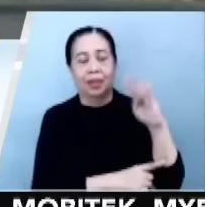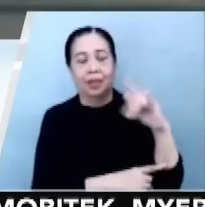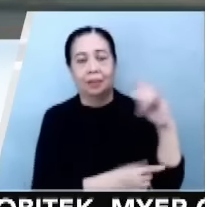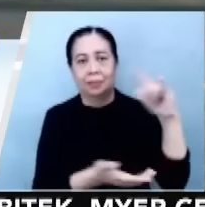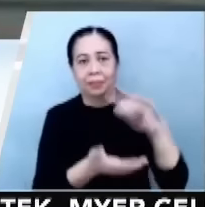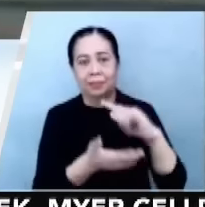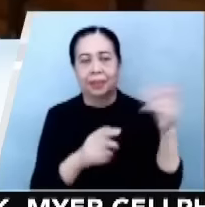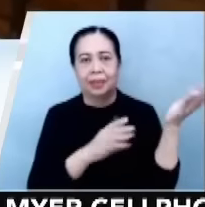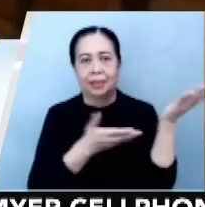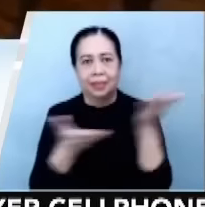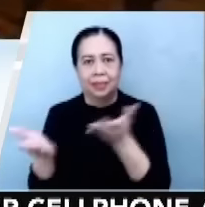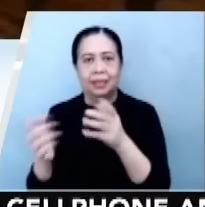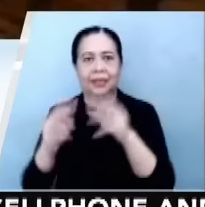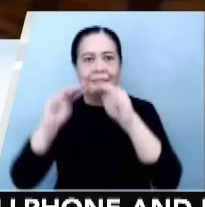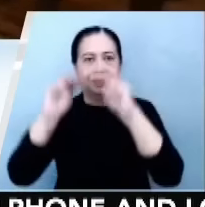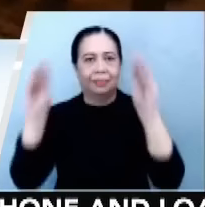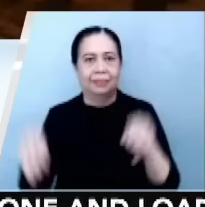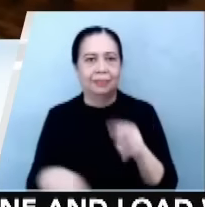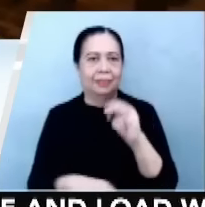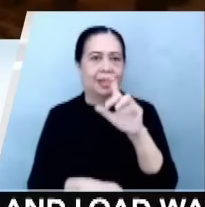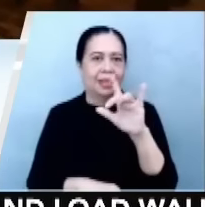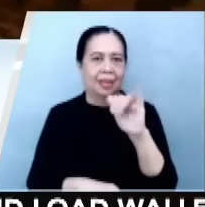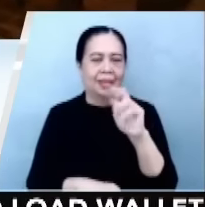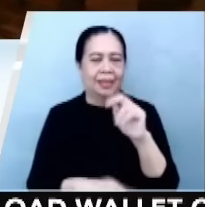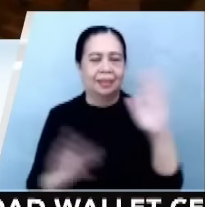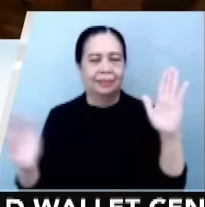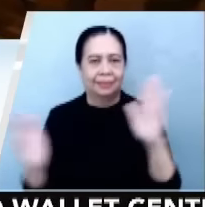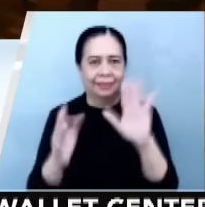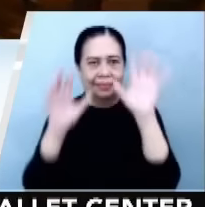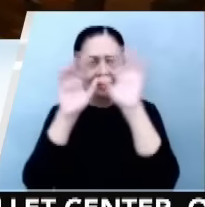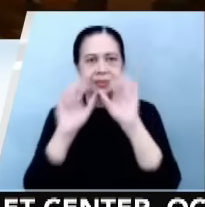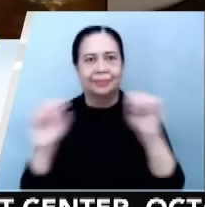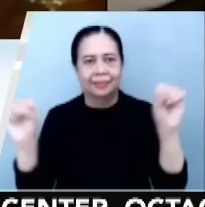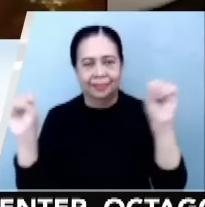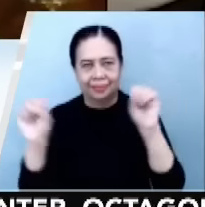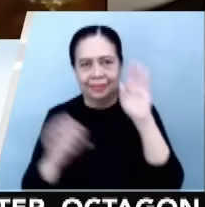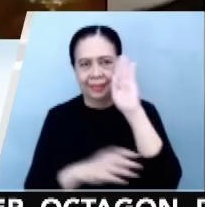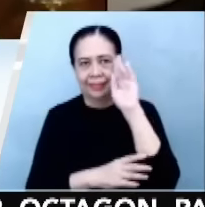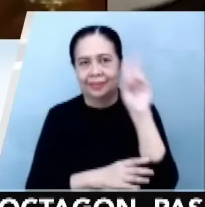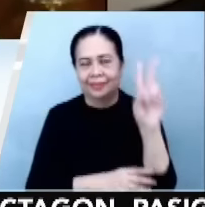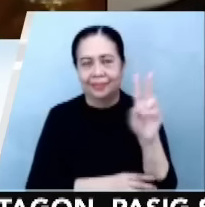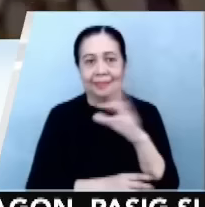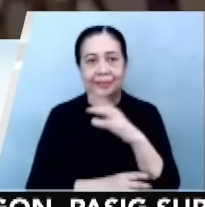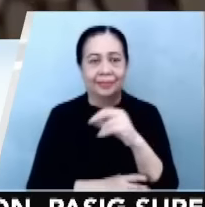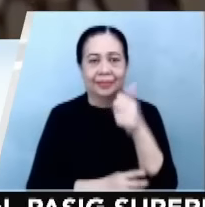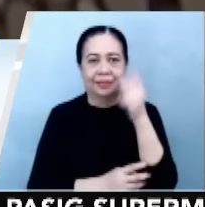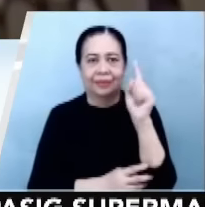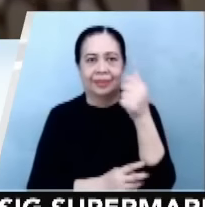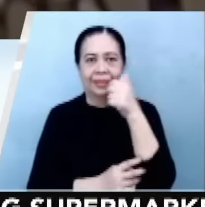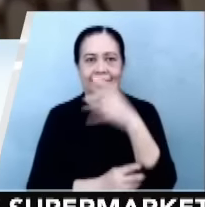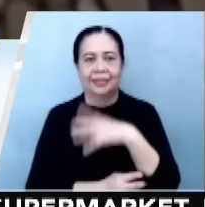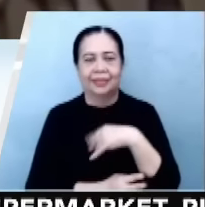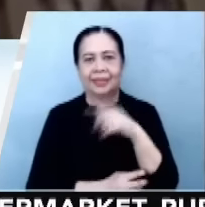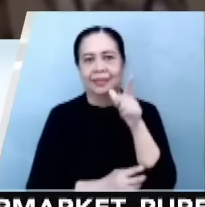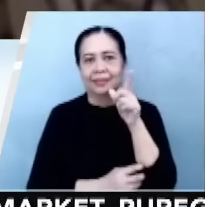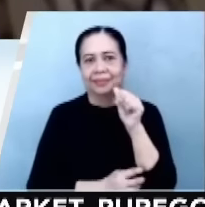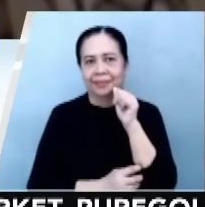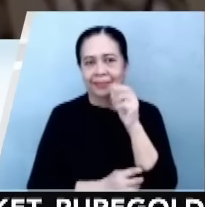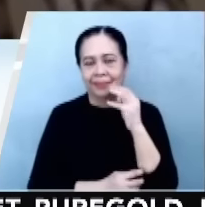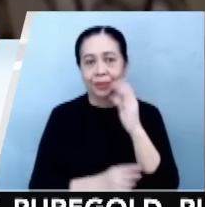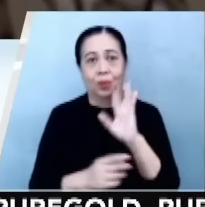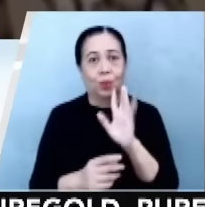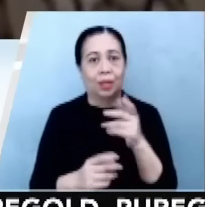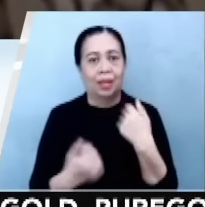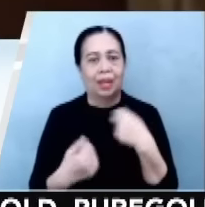Olympians sa Malacañang kung saan sila sasalubungin ni Pangulong Ferdinand Marcos Jr. at First Lady Liza. Magkakaroon ng awarding ceremony